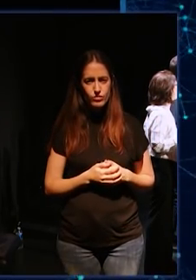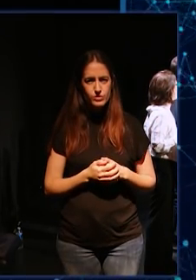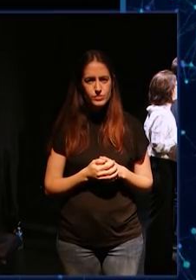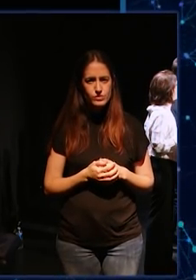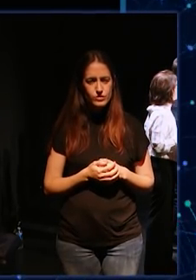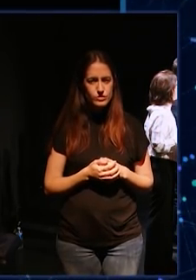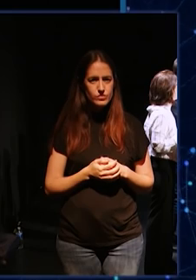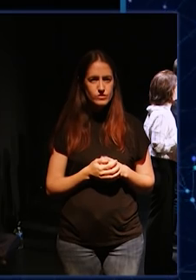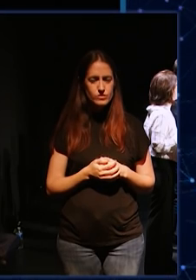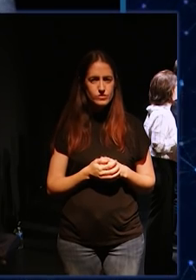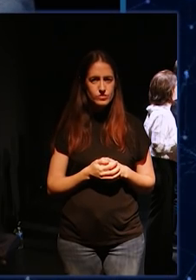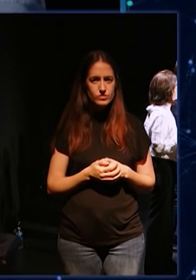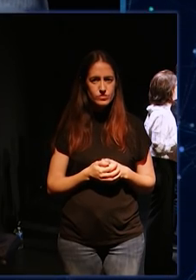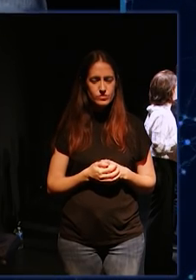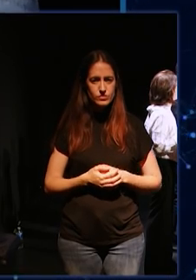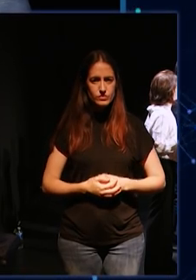de...